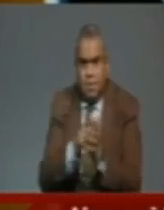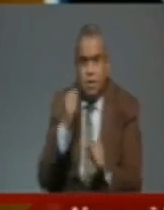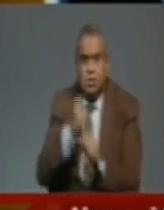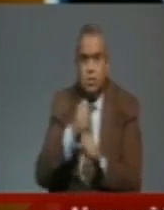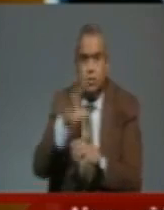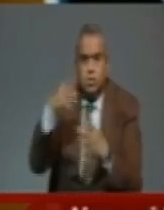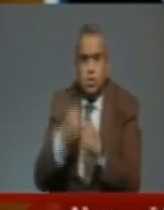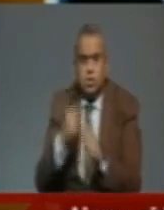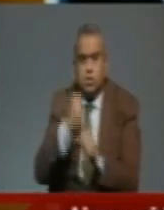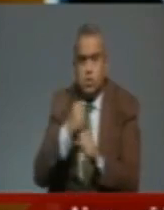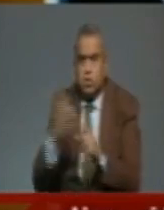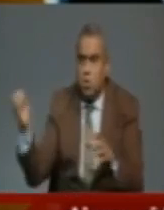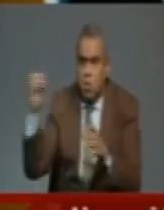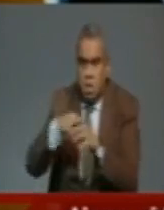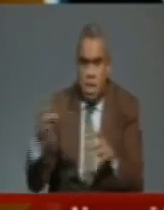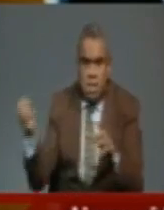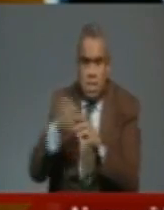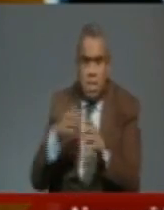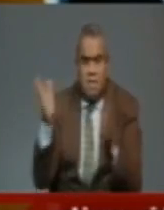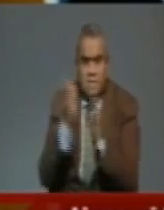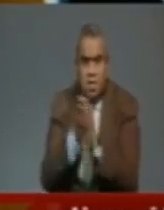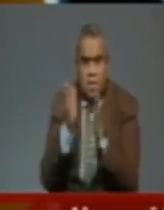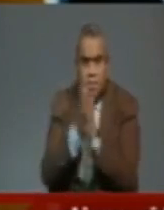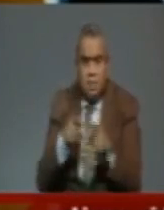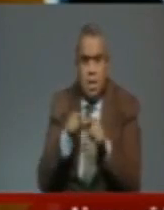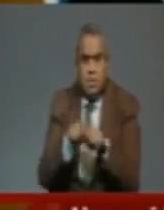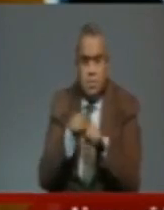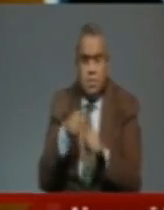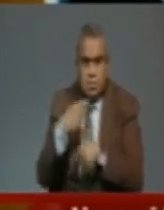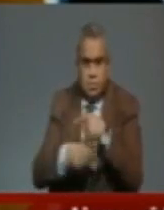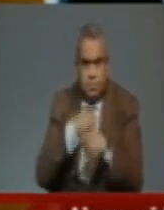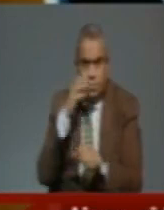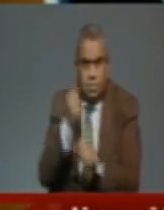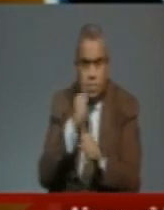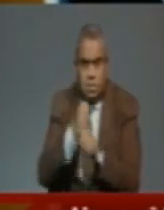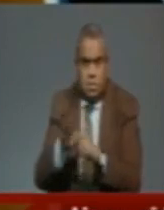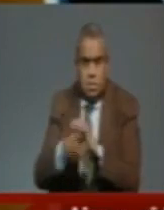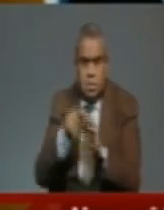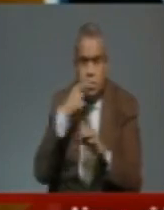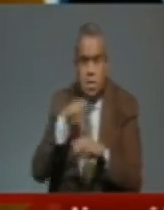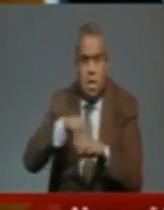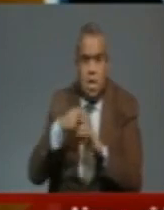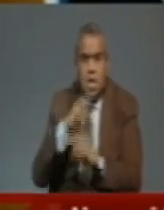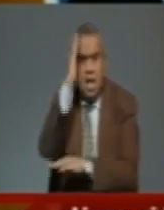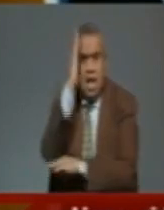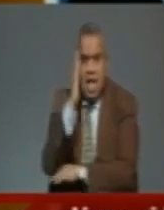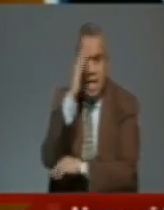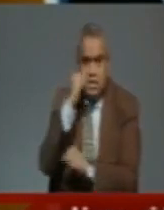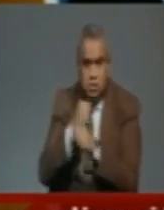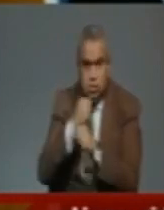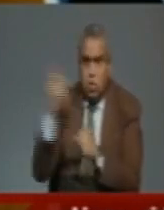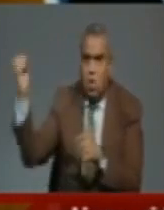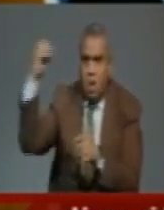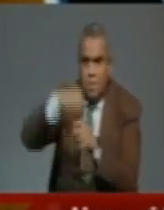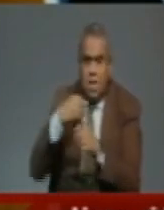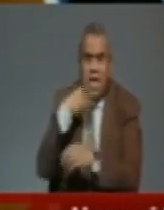وهم وافقونا على هذا النهج اللي سيادتك وجهت بيه من شويه. احنا بنعمل البنيه الاساسيه وهم بيخشوا معانا في بمساهمه